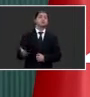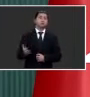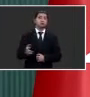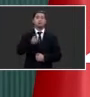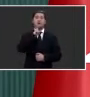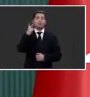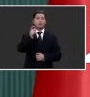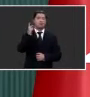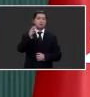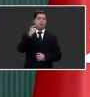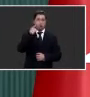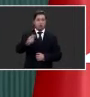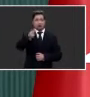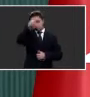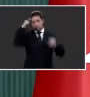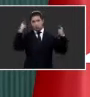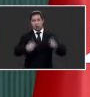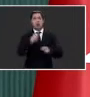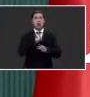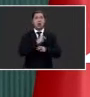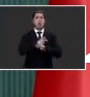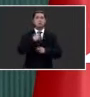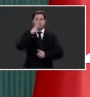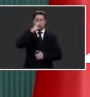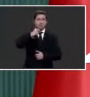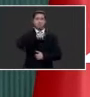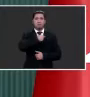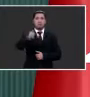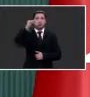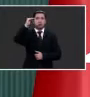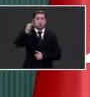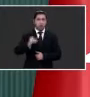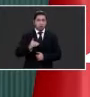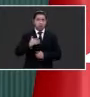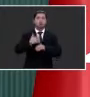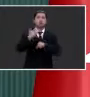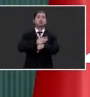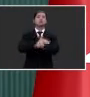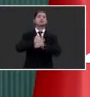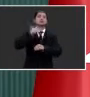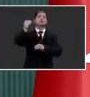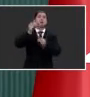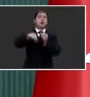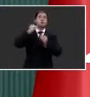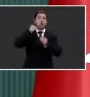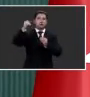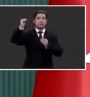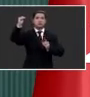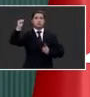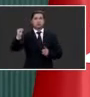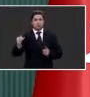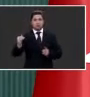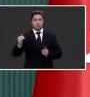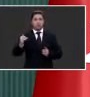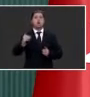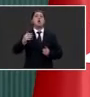aylarda ülkemizin risk primindeki düşüş yurtdışı borçlanma faizlerindeki azalma ve